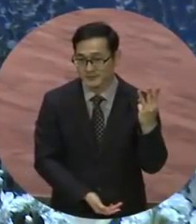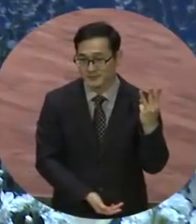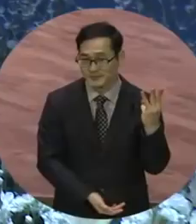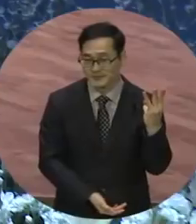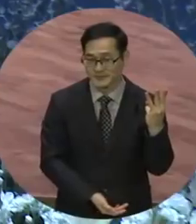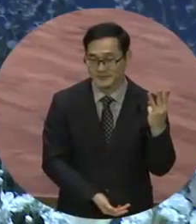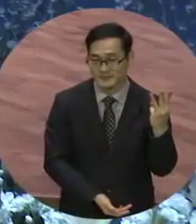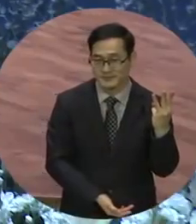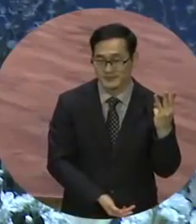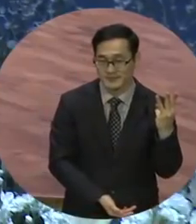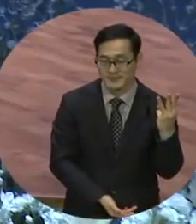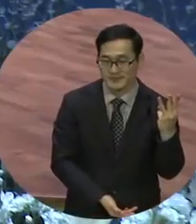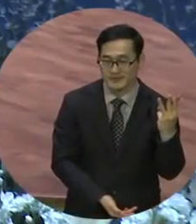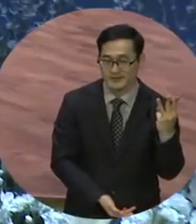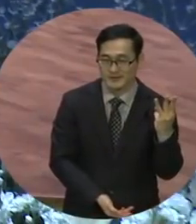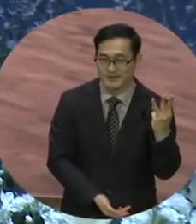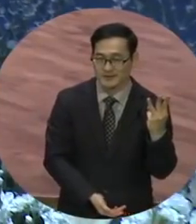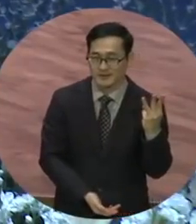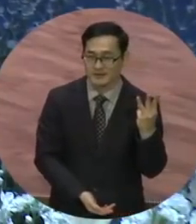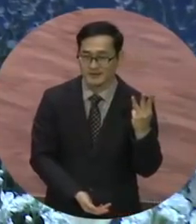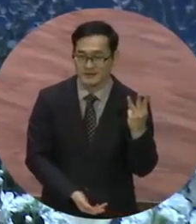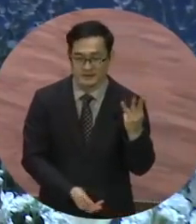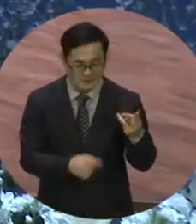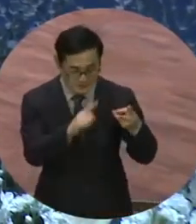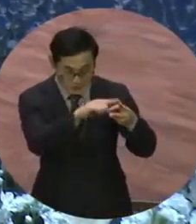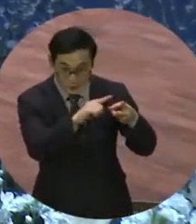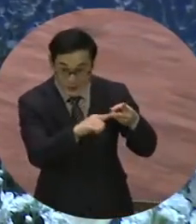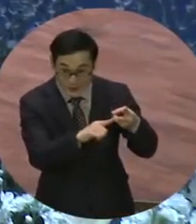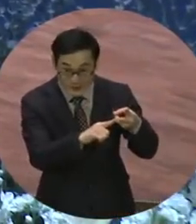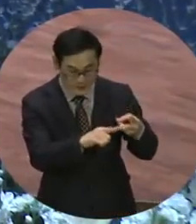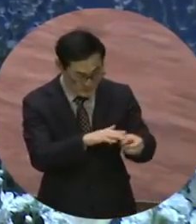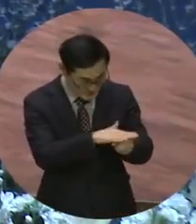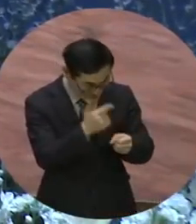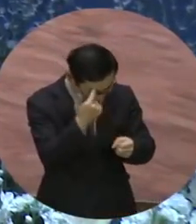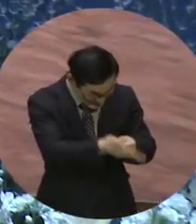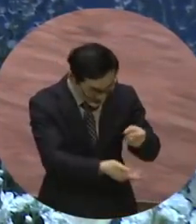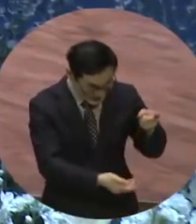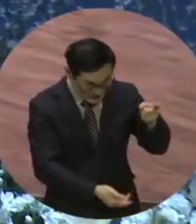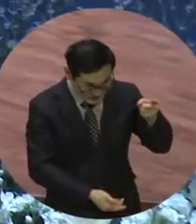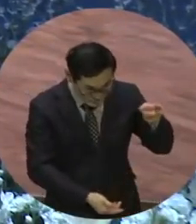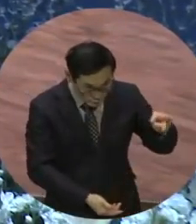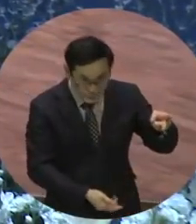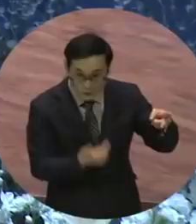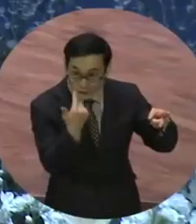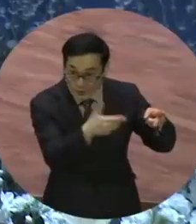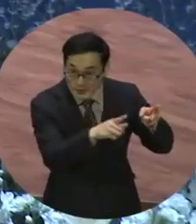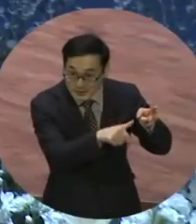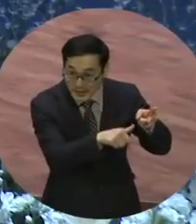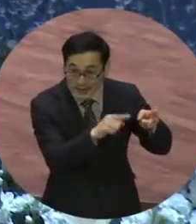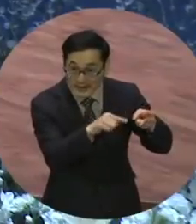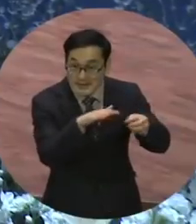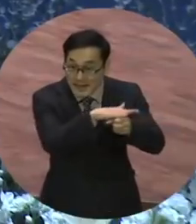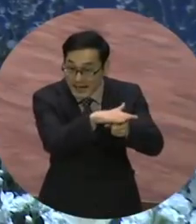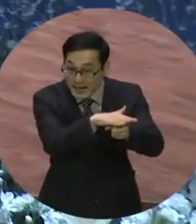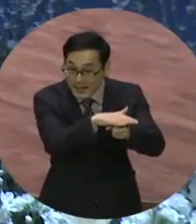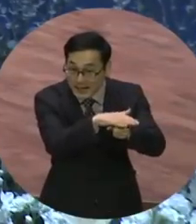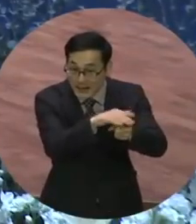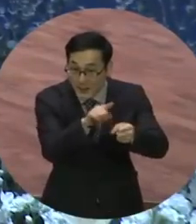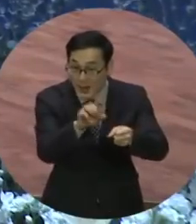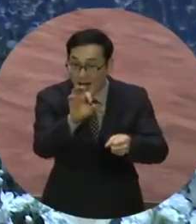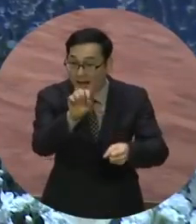원어적으로 보면은 예수님께서 처음 두 번 사랑하느냐라고 물었을 때는 이 사랑 아가페를 썼어요.